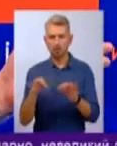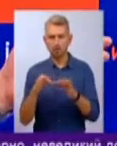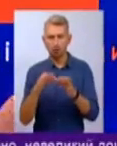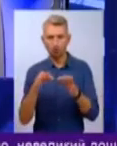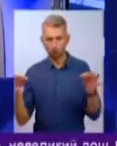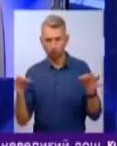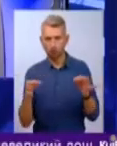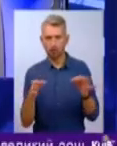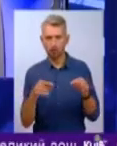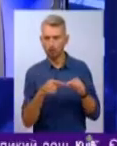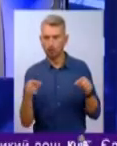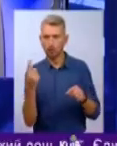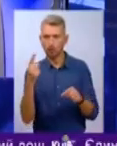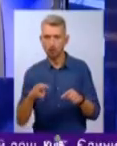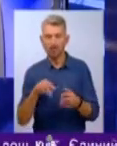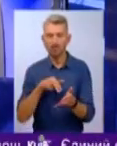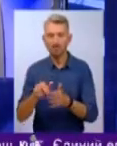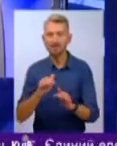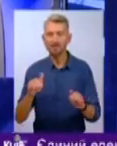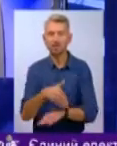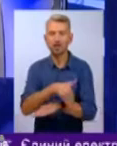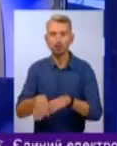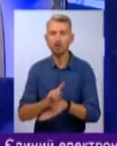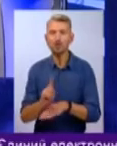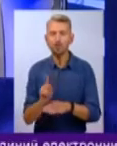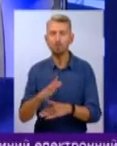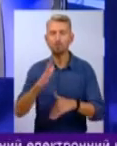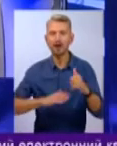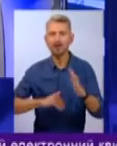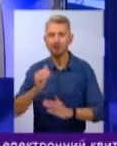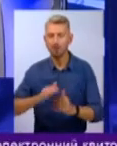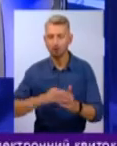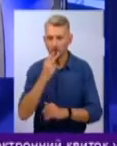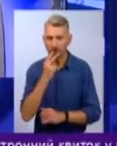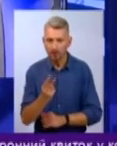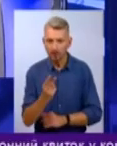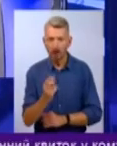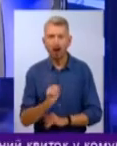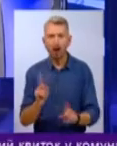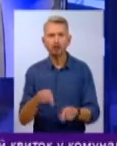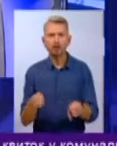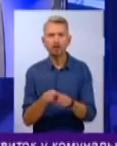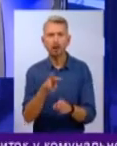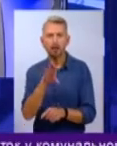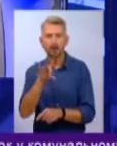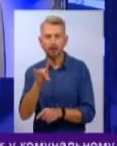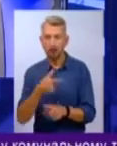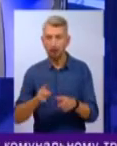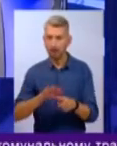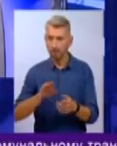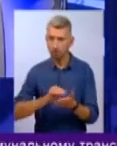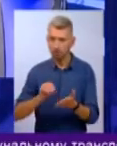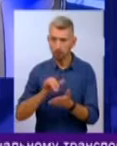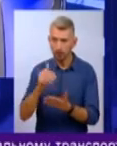довжиною 1 метр і вийти з дітьми на вулицю для того, щоб практично подивитися, а що таке метр? А це не прописано у вас